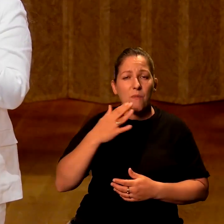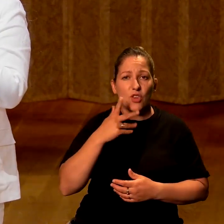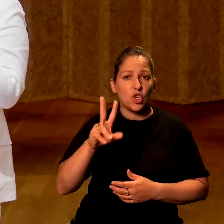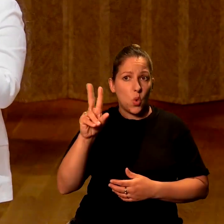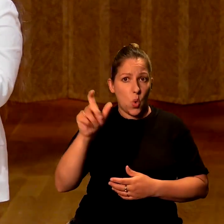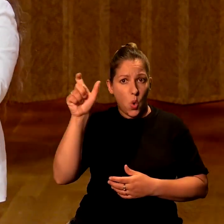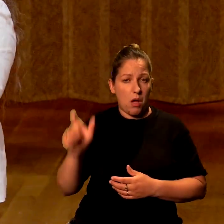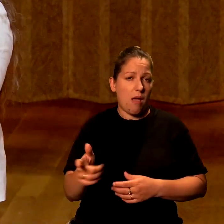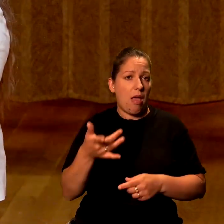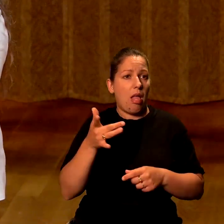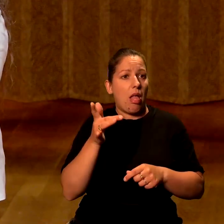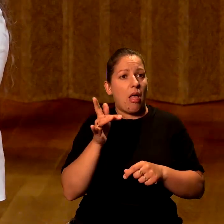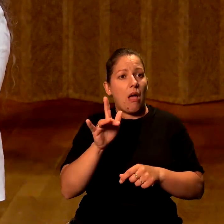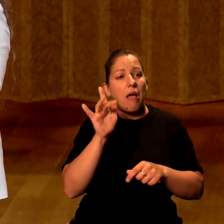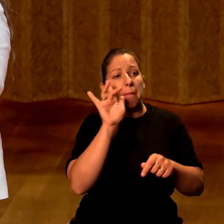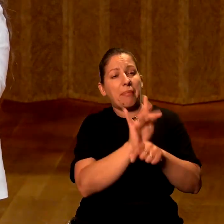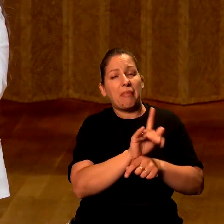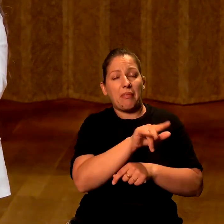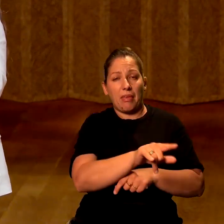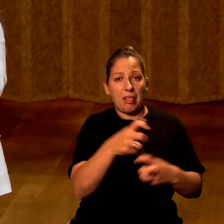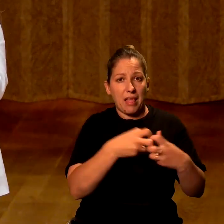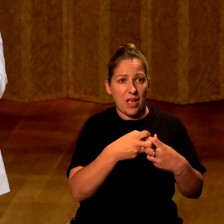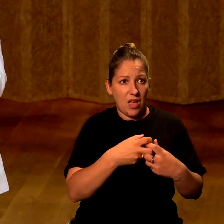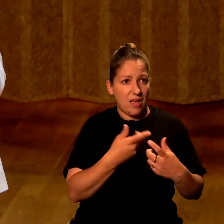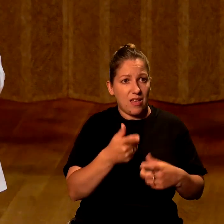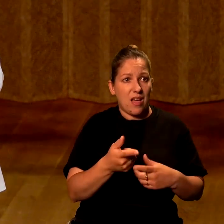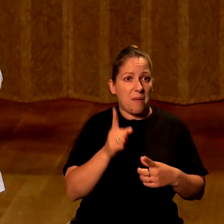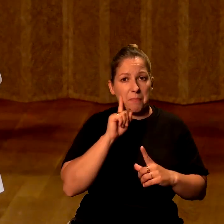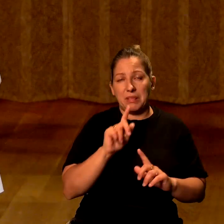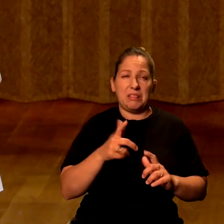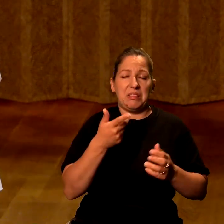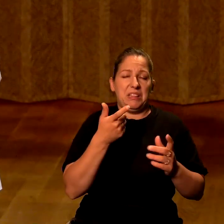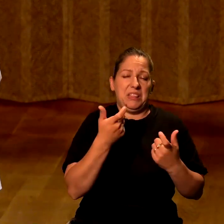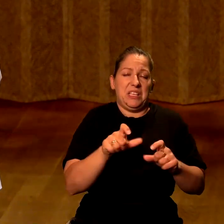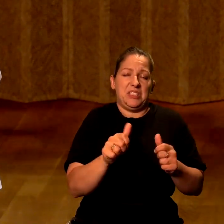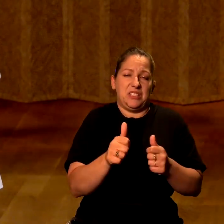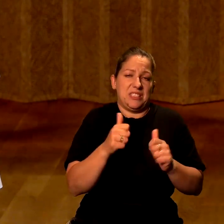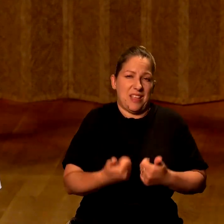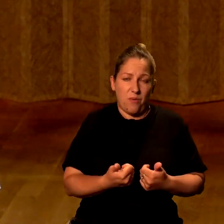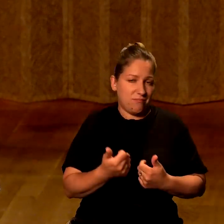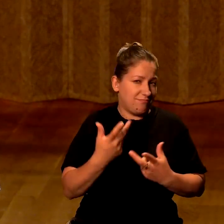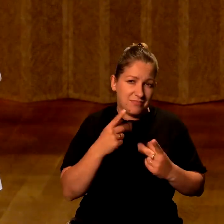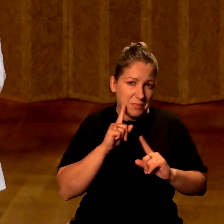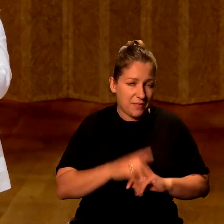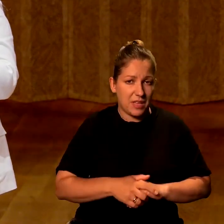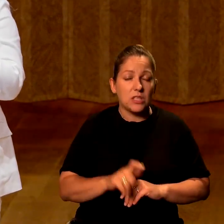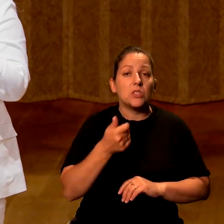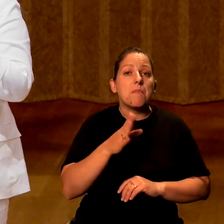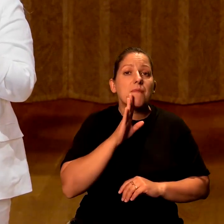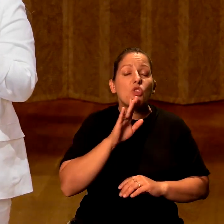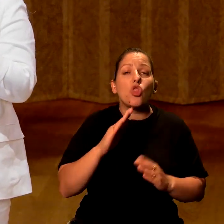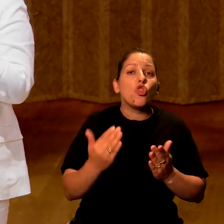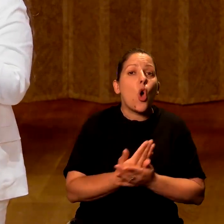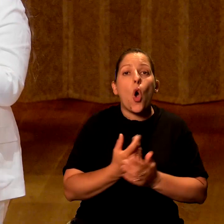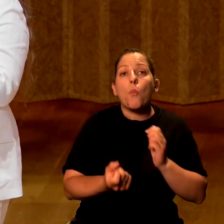ktoś zhejtuje kogoś w internecie, nie oznacza, że nic się nie stało. To, co jest prawdopodobnie